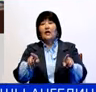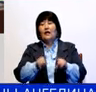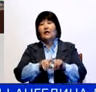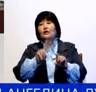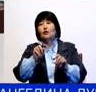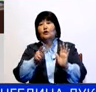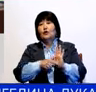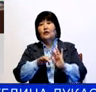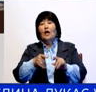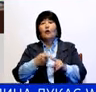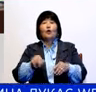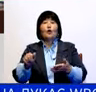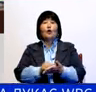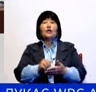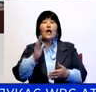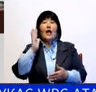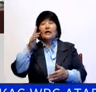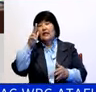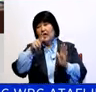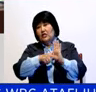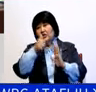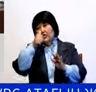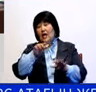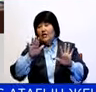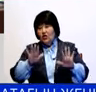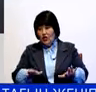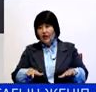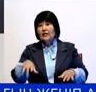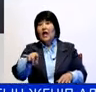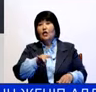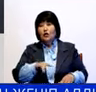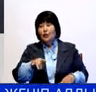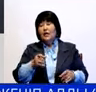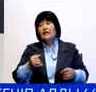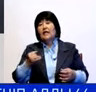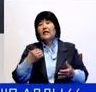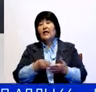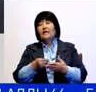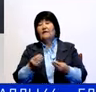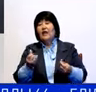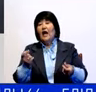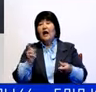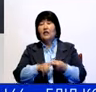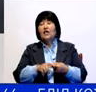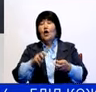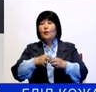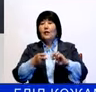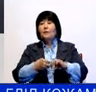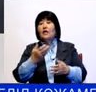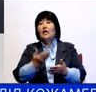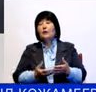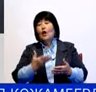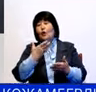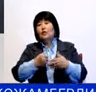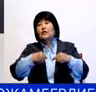іс-шараны қамтиды. Бұл құжат бойынша алдағы 7 жылда жергілікті, республикалық және инвесторлар қаржысы есебінен проблемалық мәселелер өз